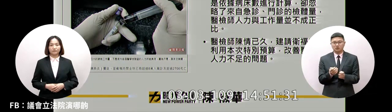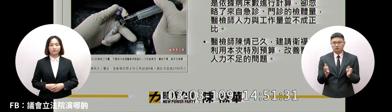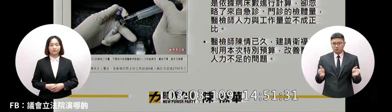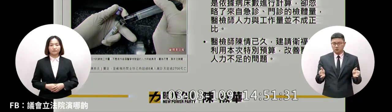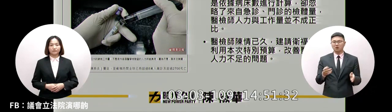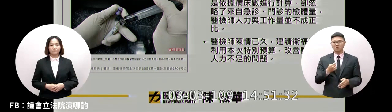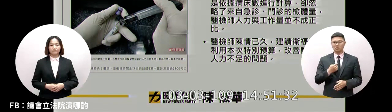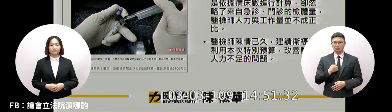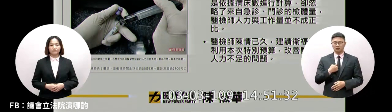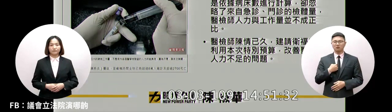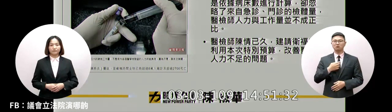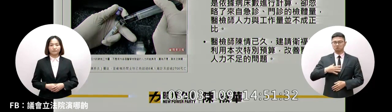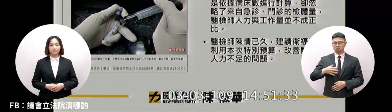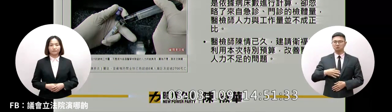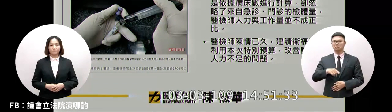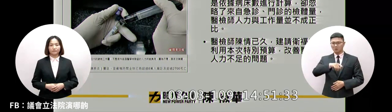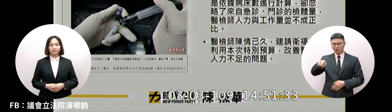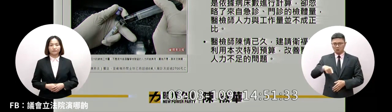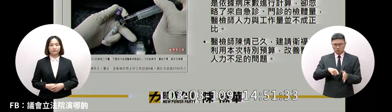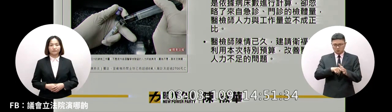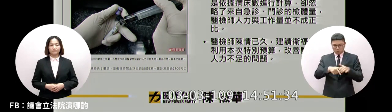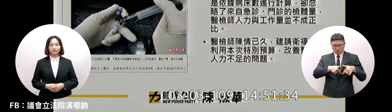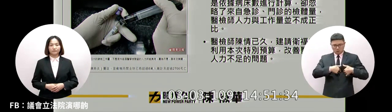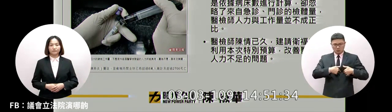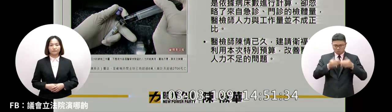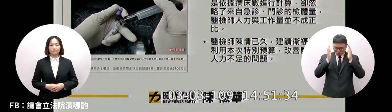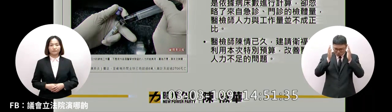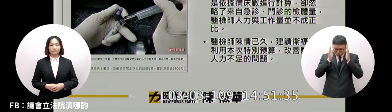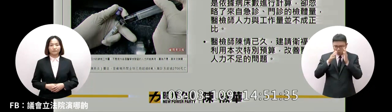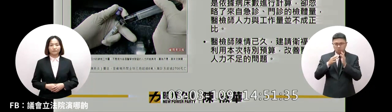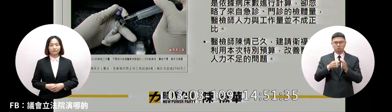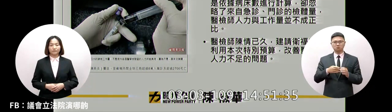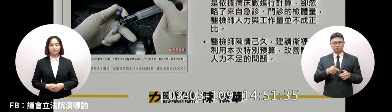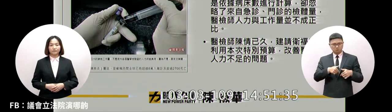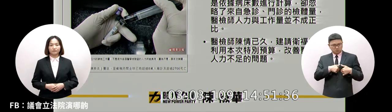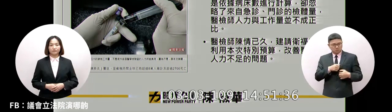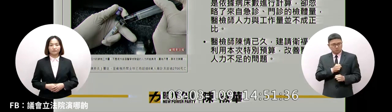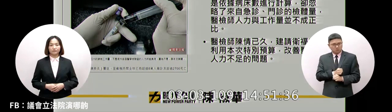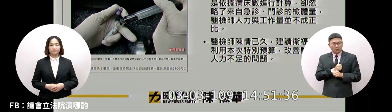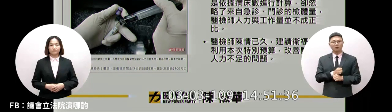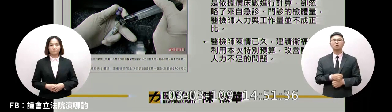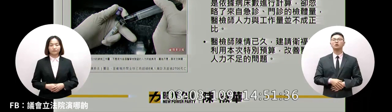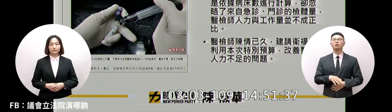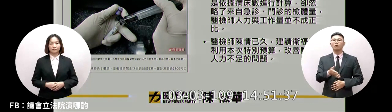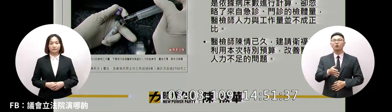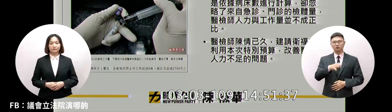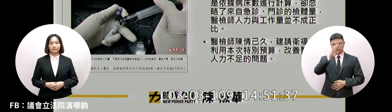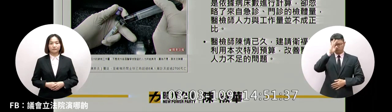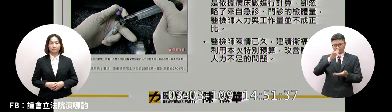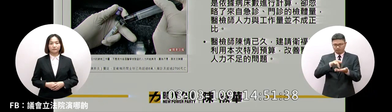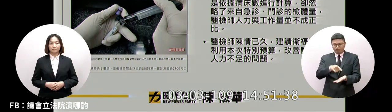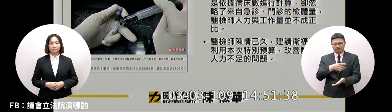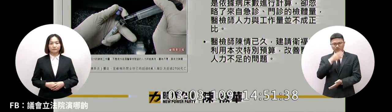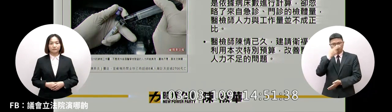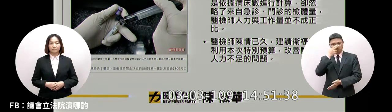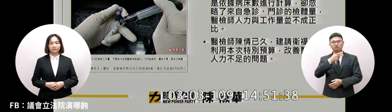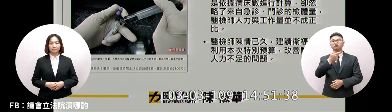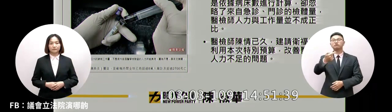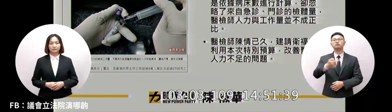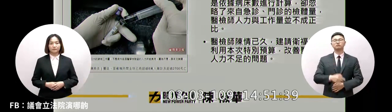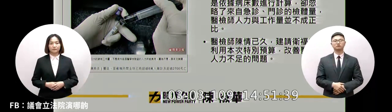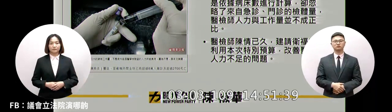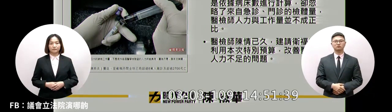很专心，然后要很专注，要很小心，因为我们知道这个病毒是非常危险的哈。那现在就是